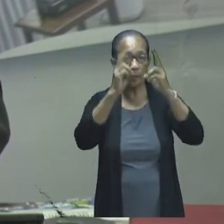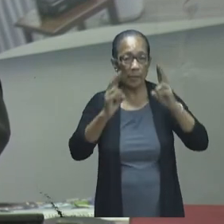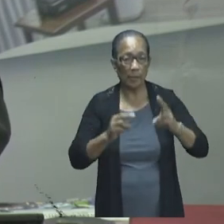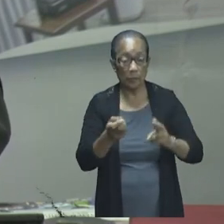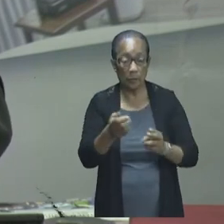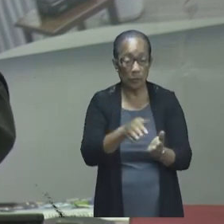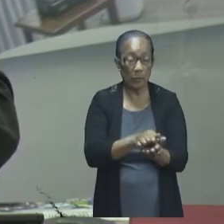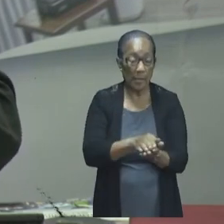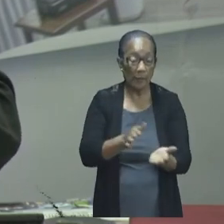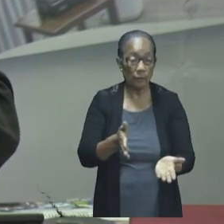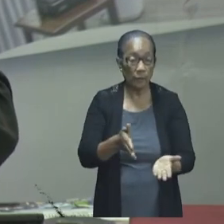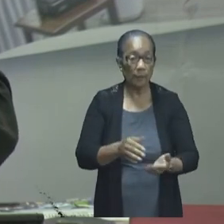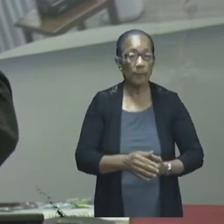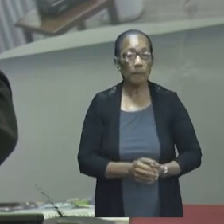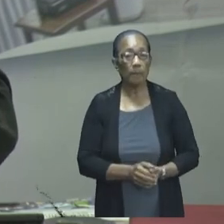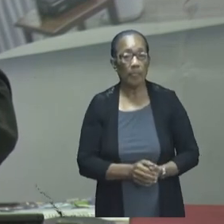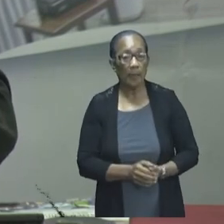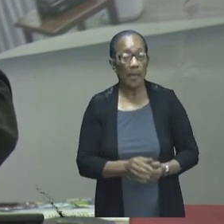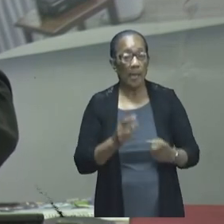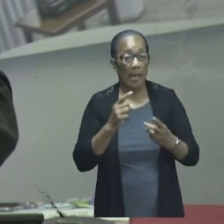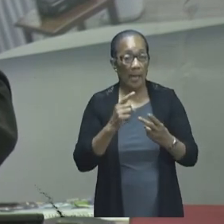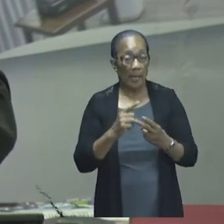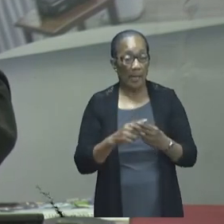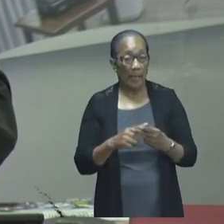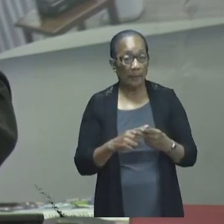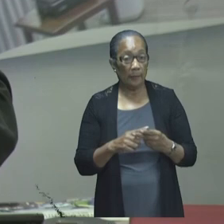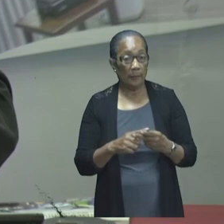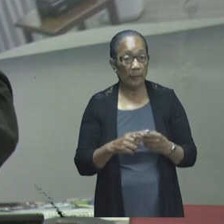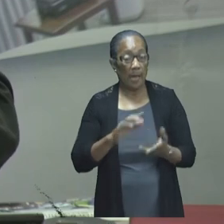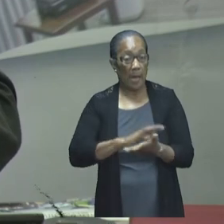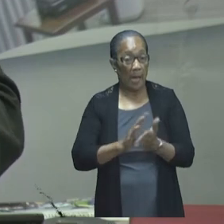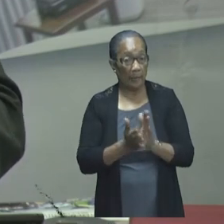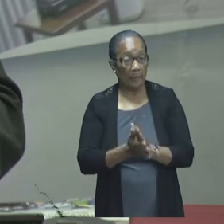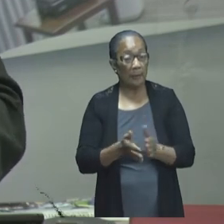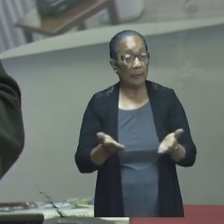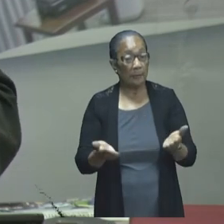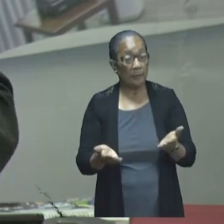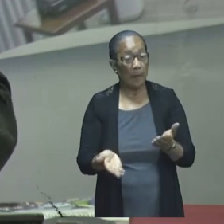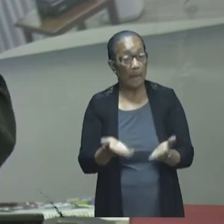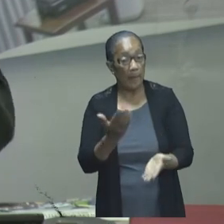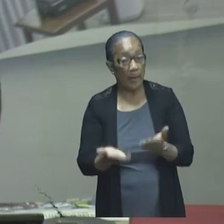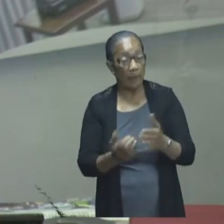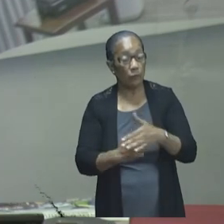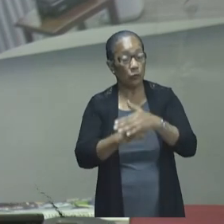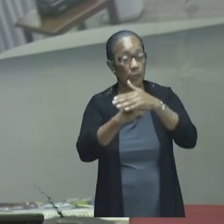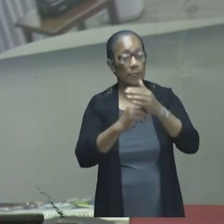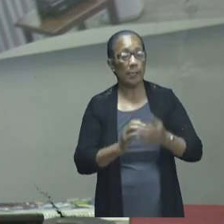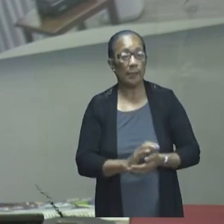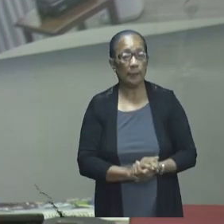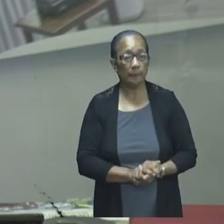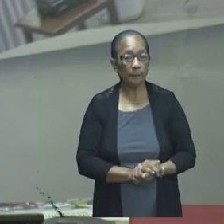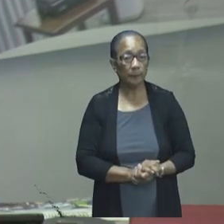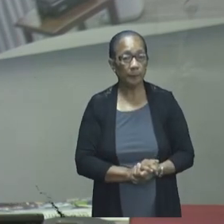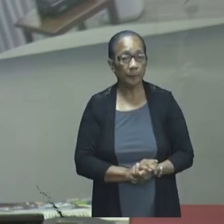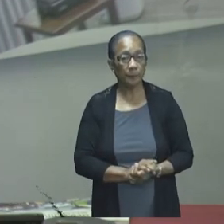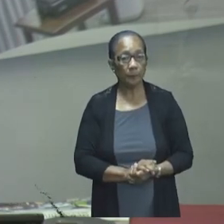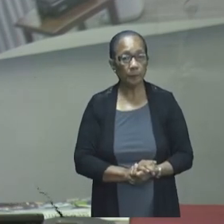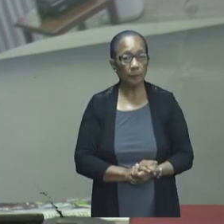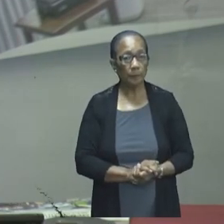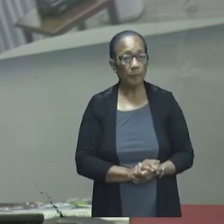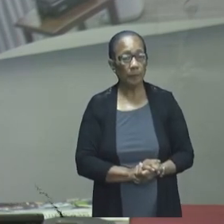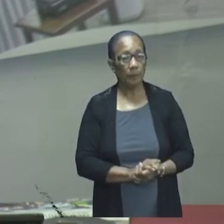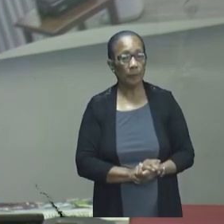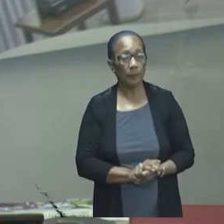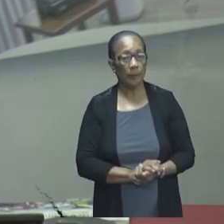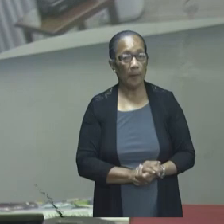et cetera etteren en handels balans anders aan de steunen sorry